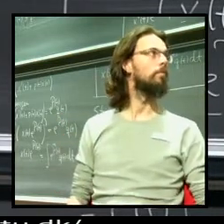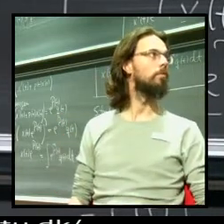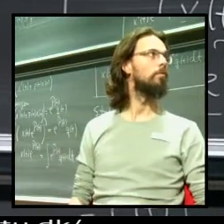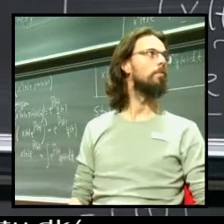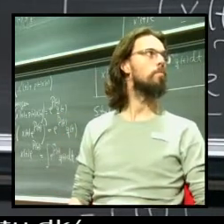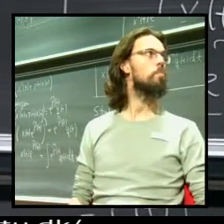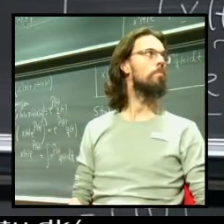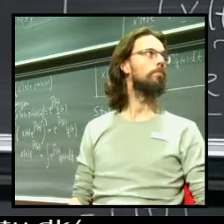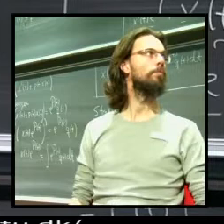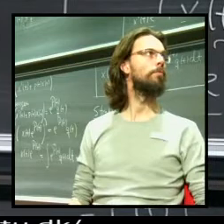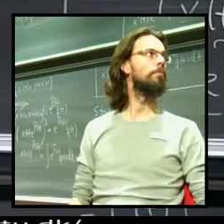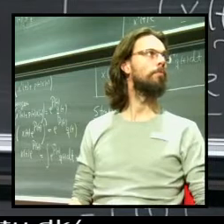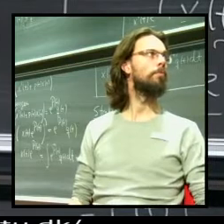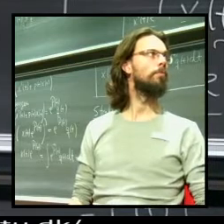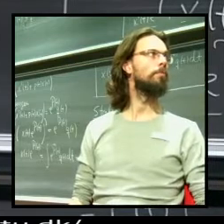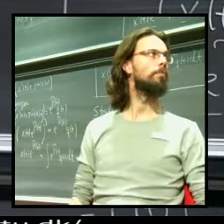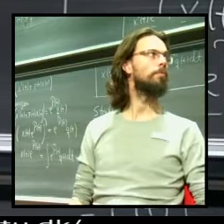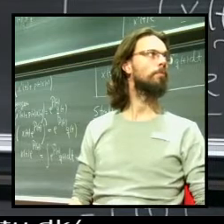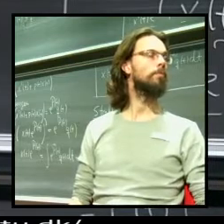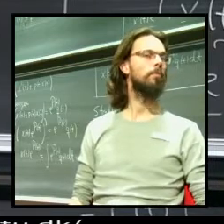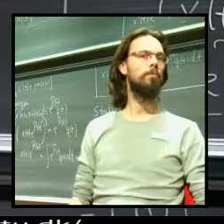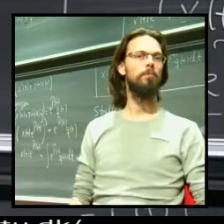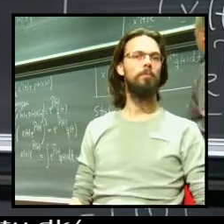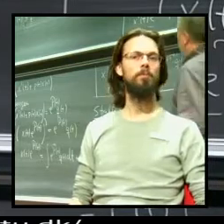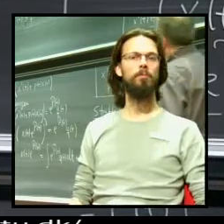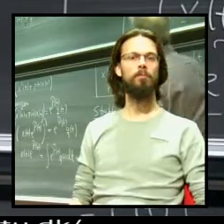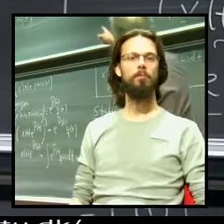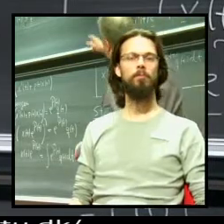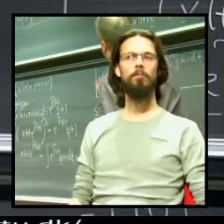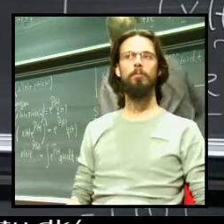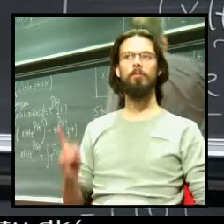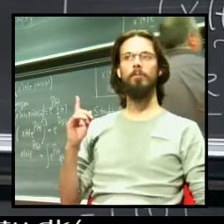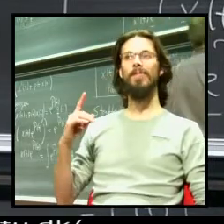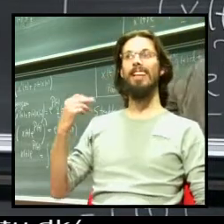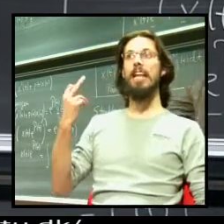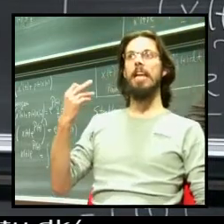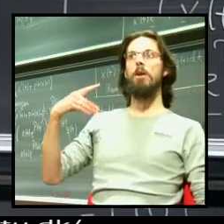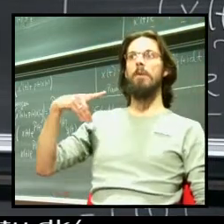Tavle 5. Lad os lige se en gang. Vi skal lige have døbt. Lille p af t.